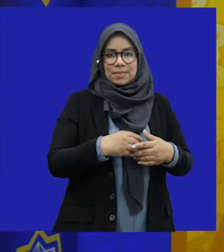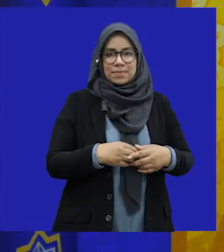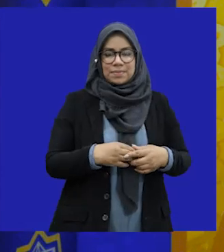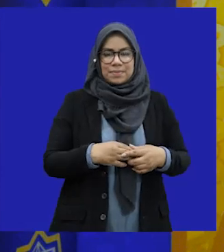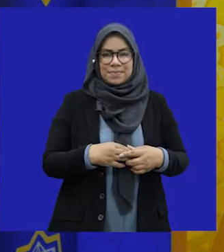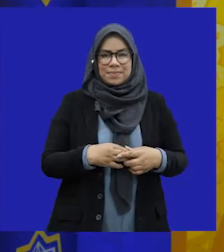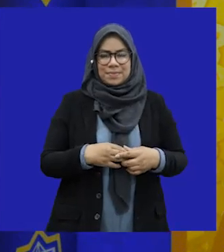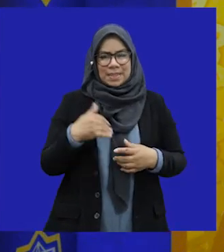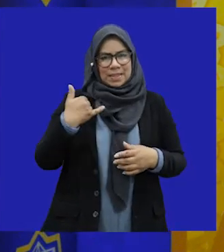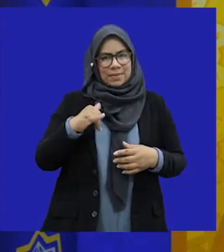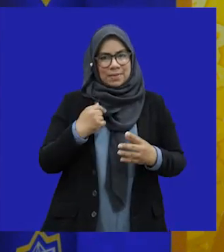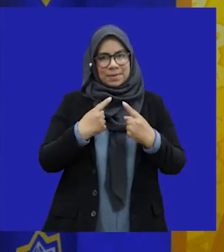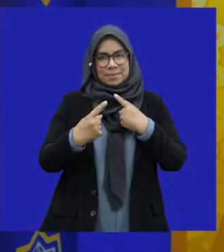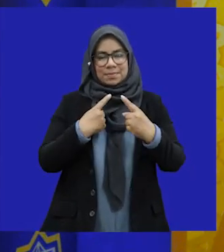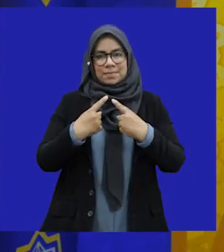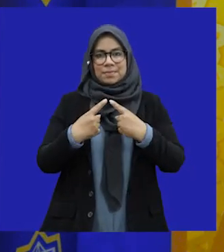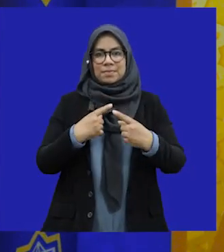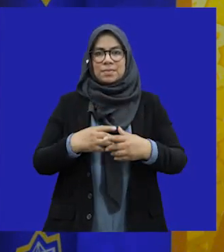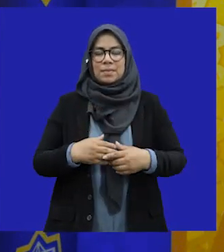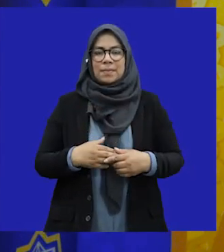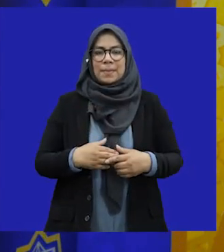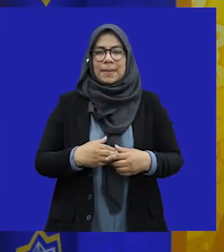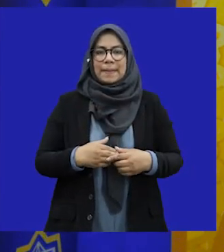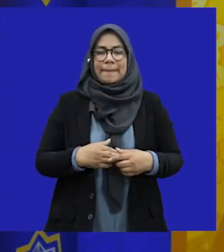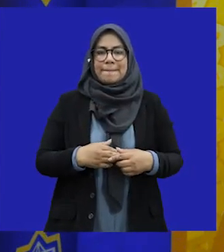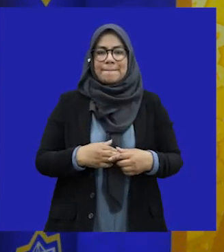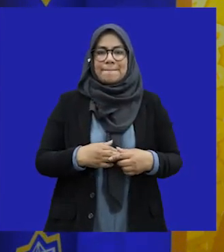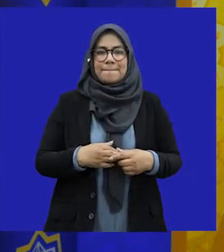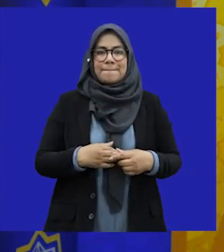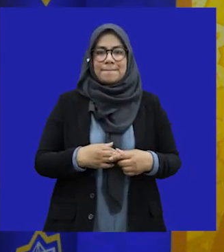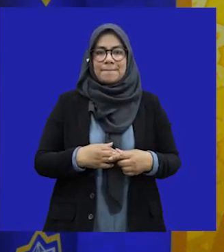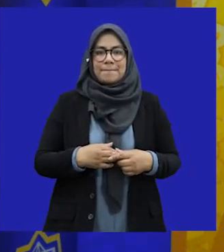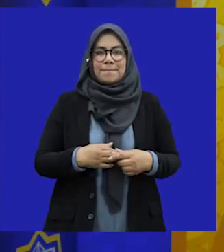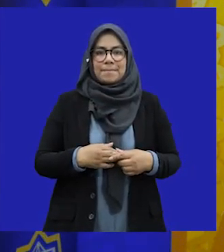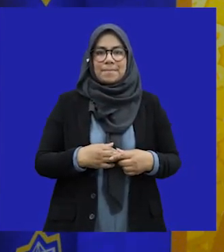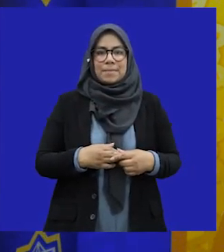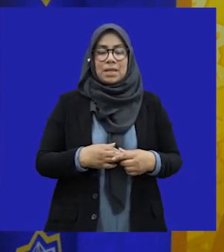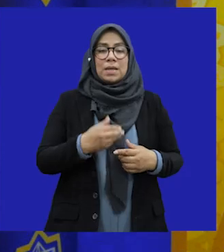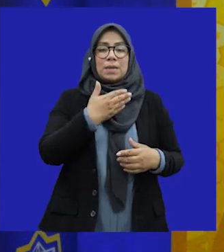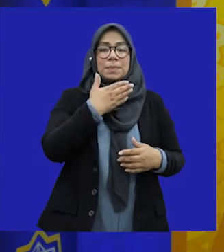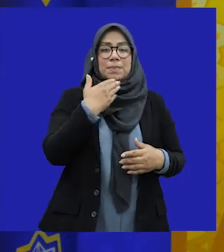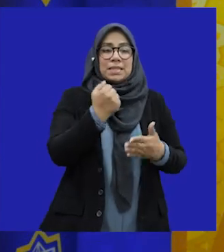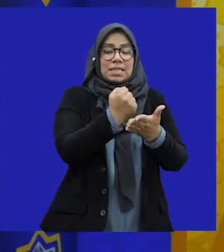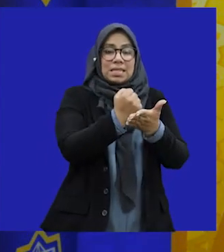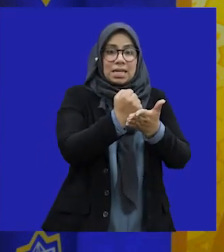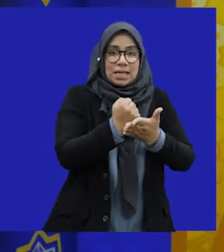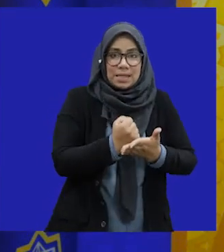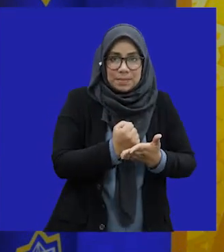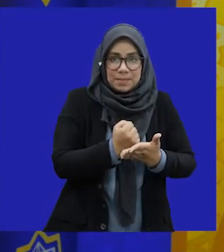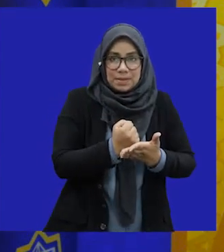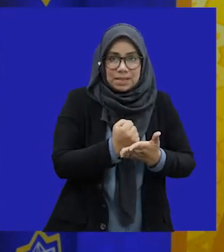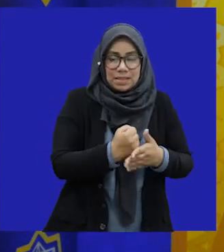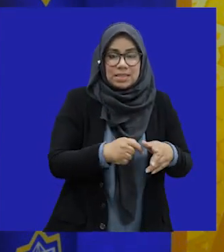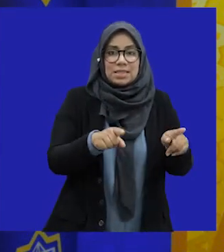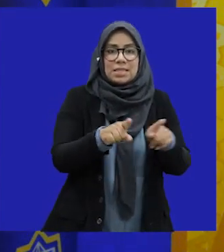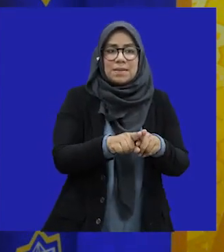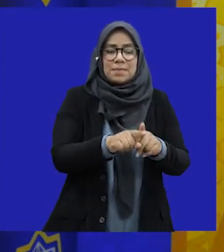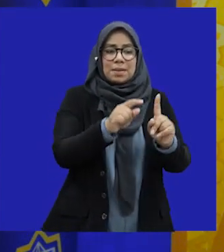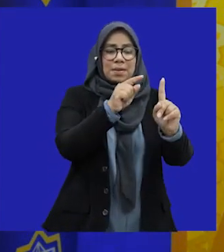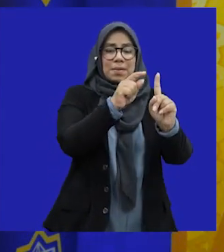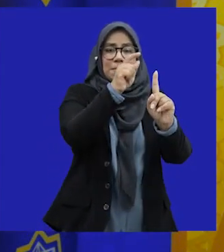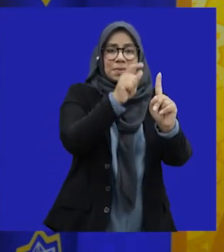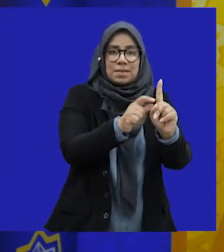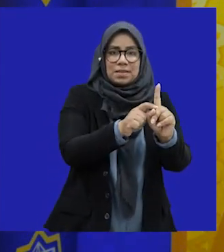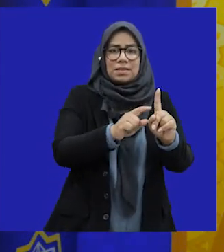said, فأعني على نفسك بكثرة السجود. Then help me accomplish this for you by devoting